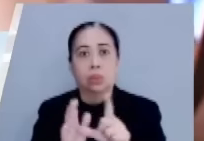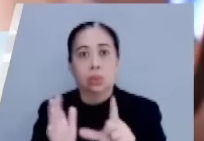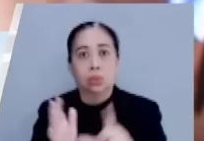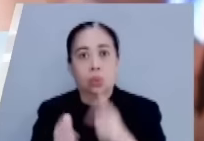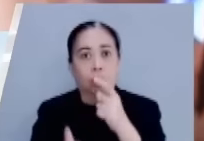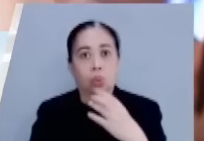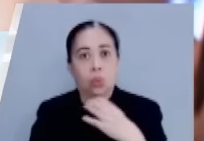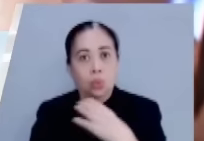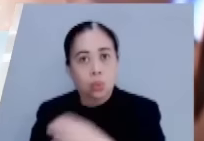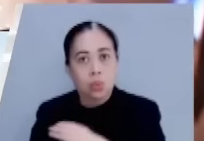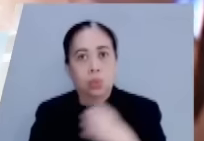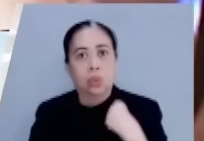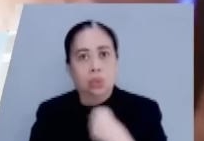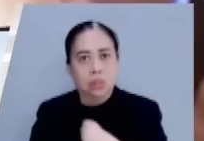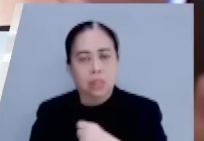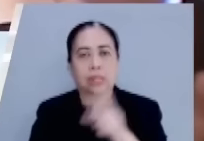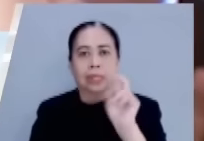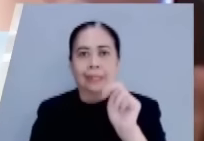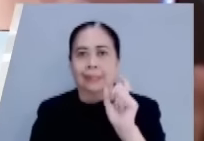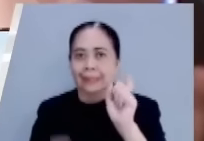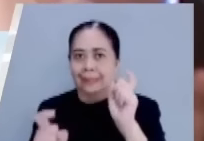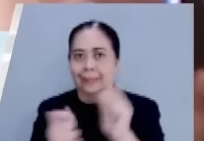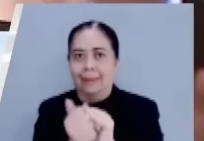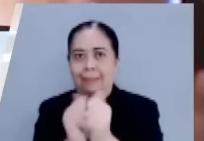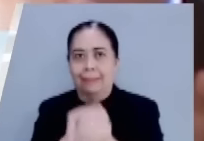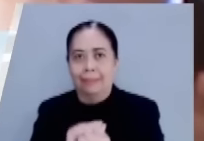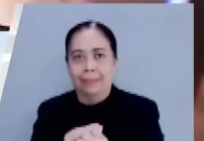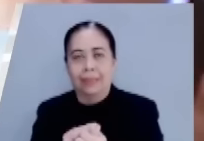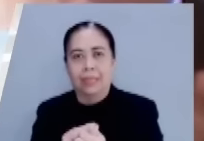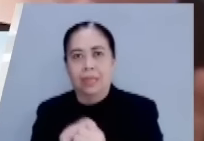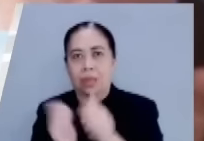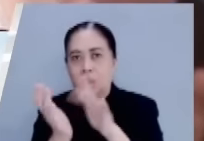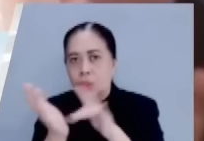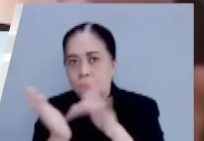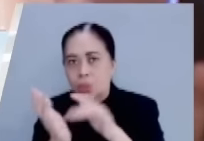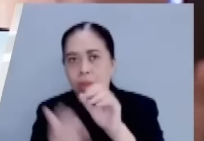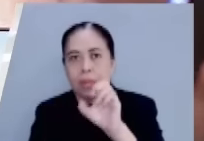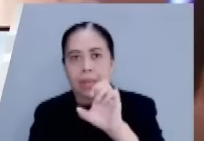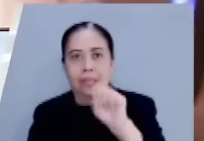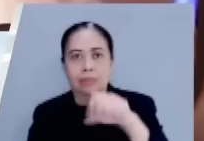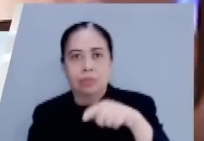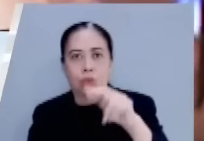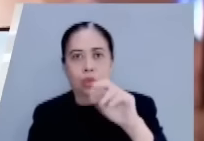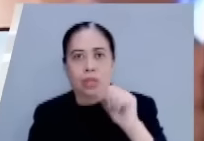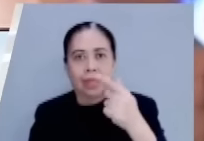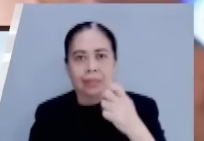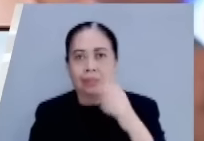agaran nilang amendahan yung espionage law para maparusahan at